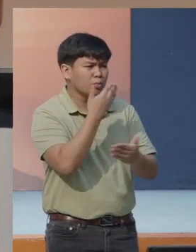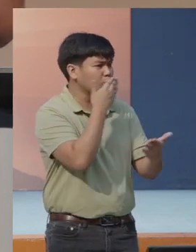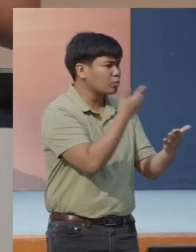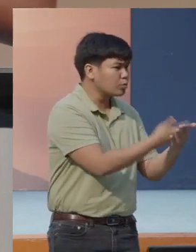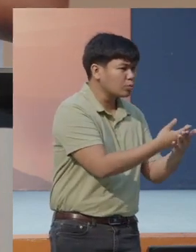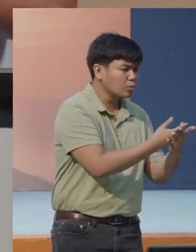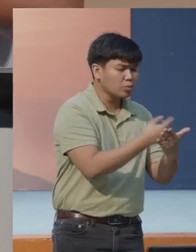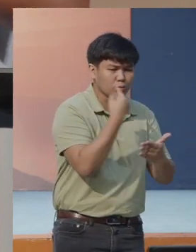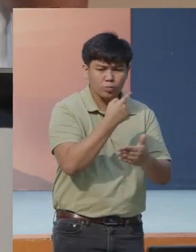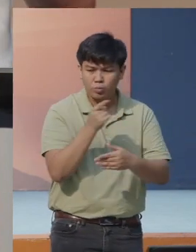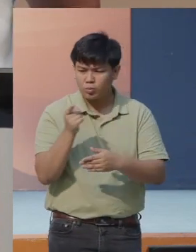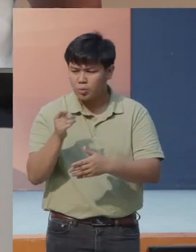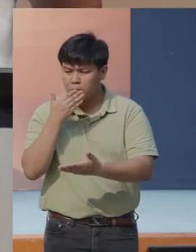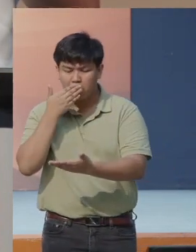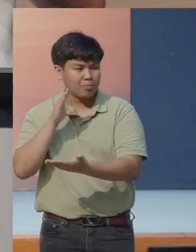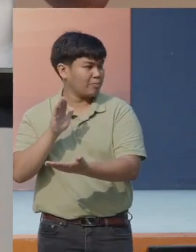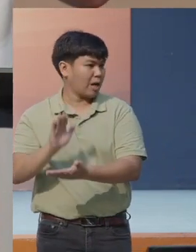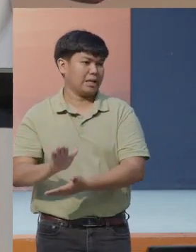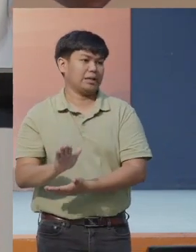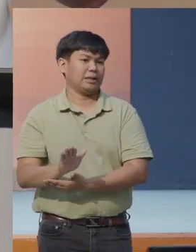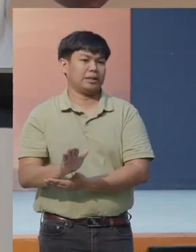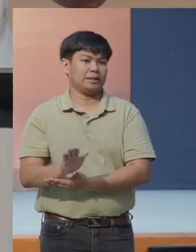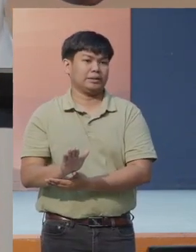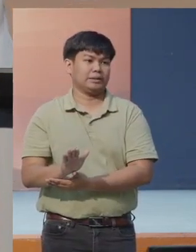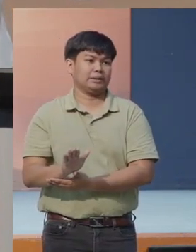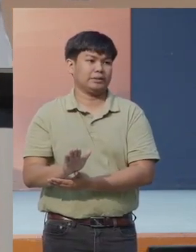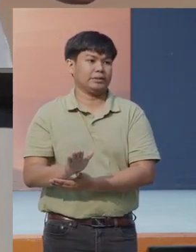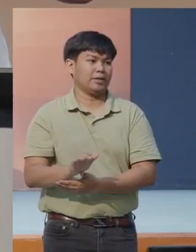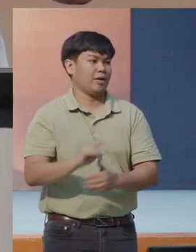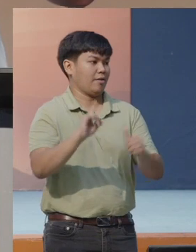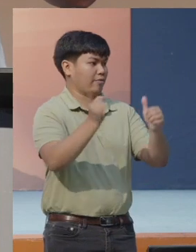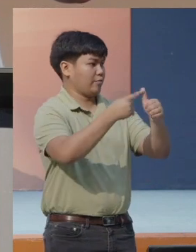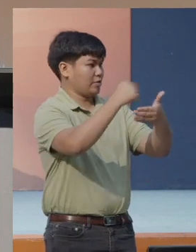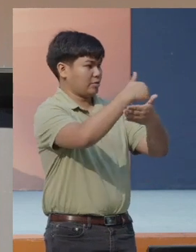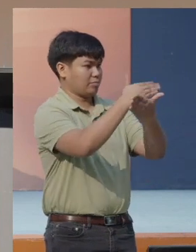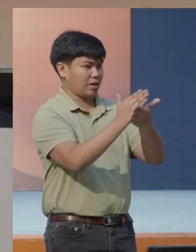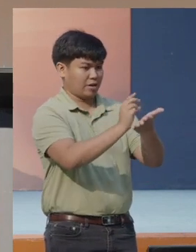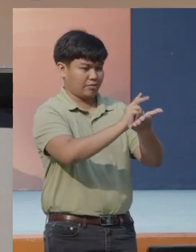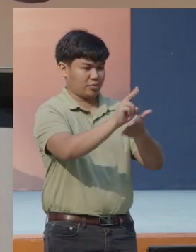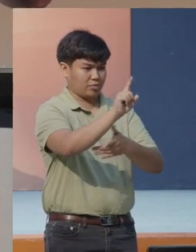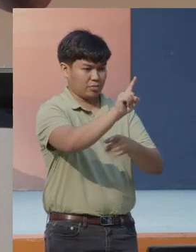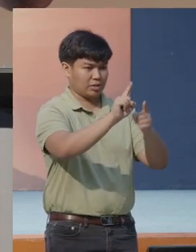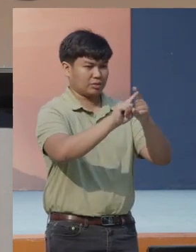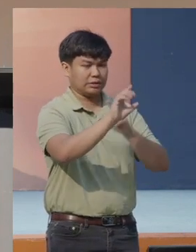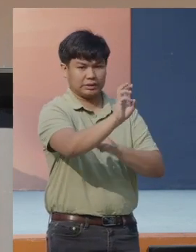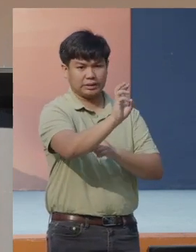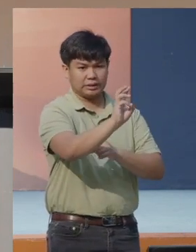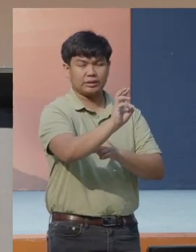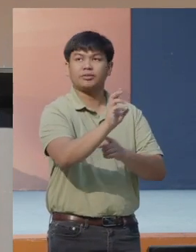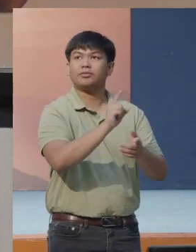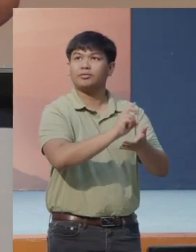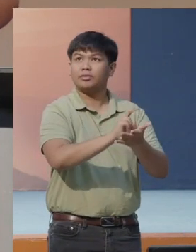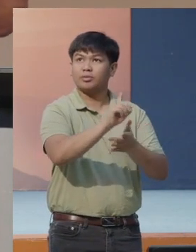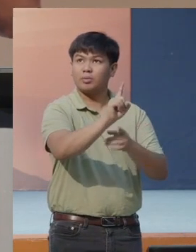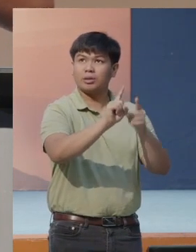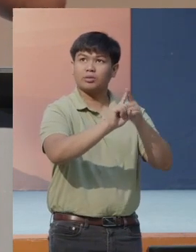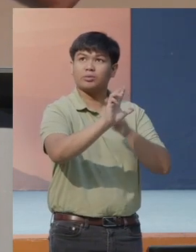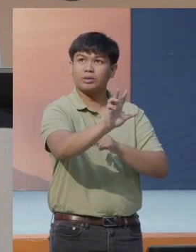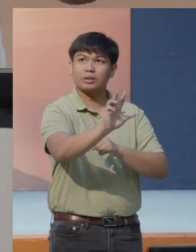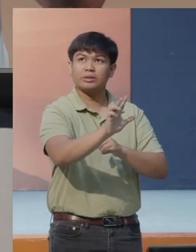At kita po natin yan muna in the first part of verse 1 to 6 sa verse 1 to 3. So basahin ko po sa